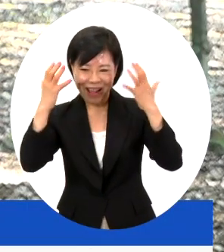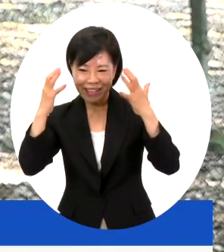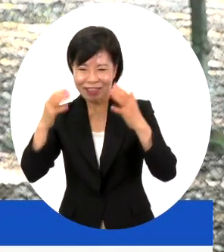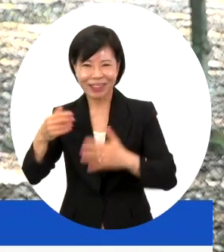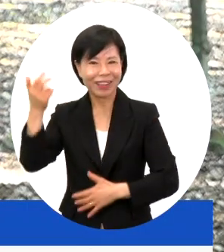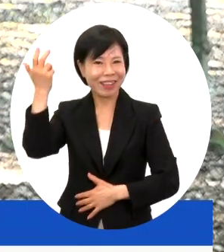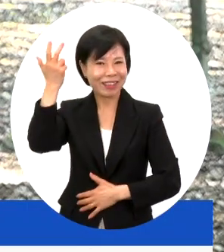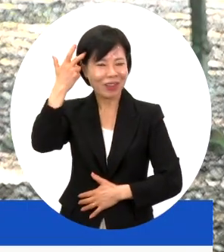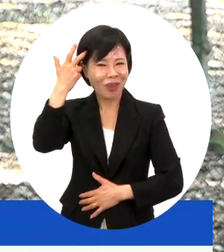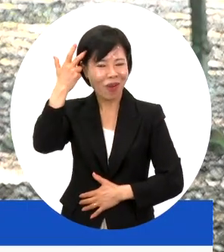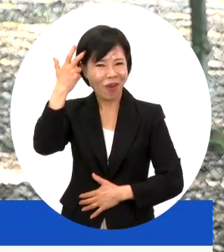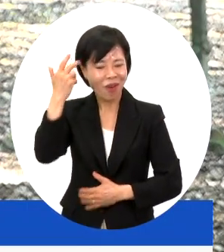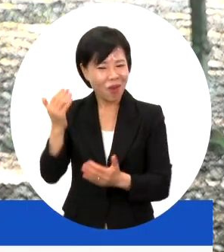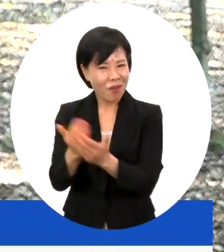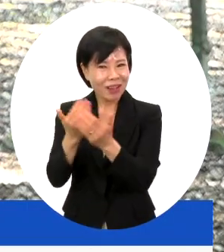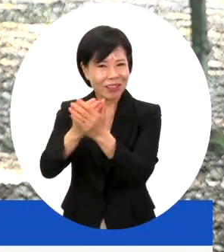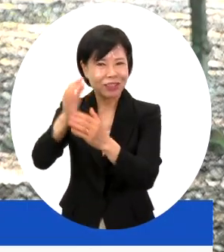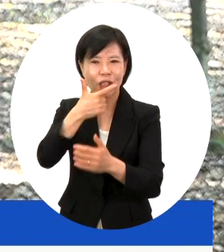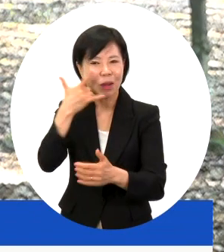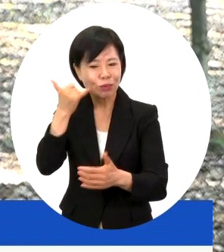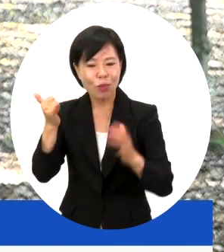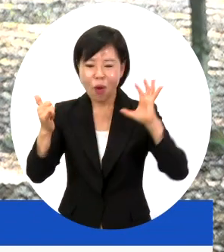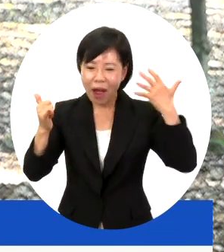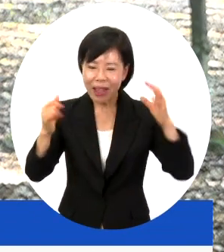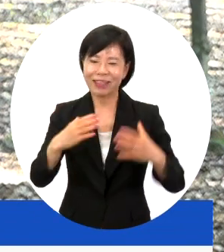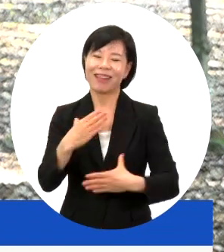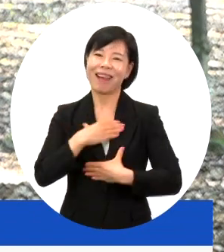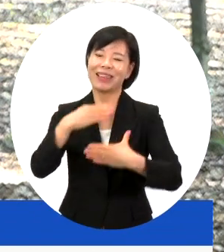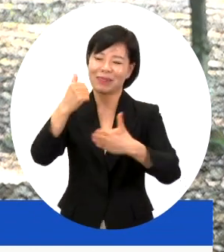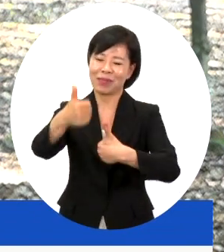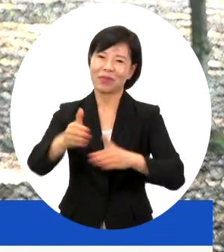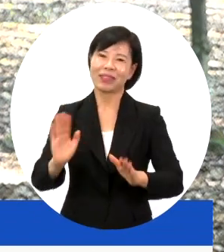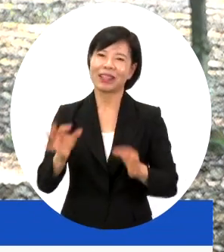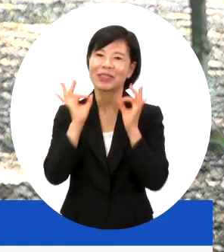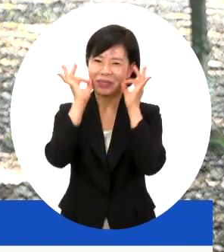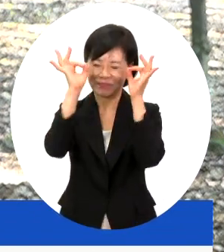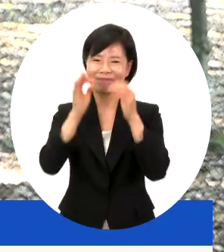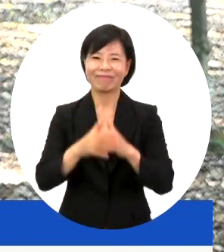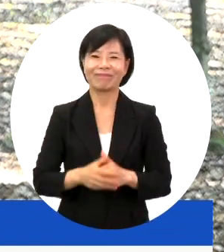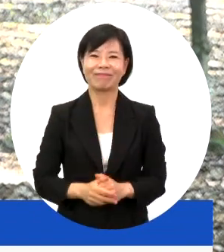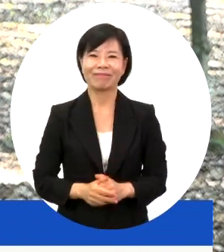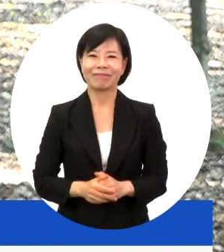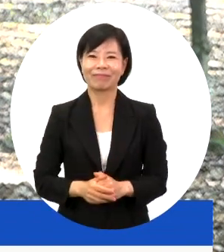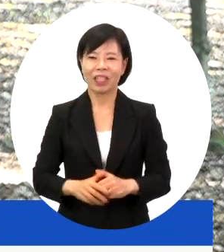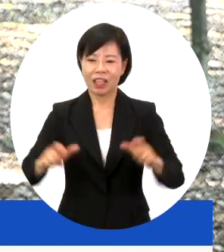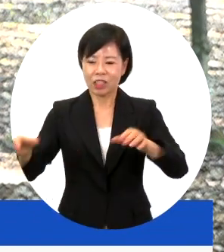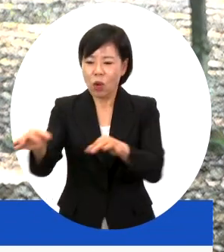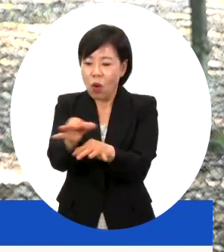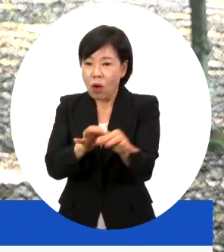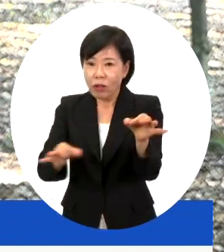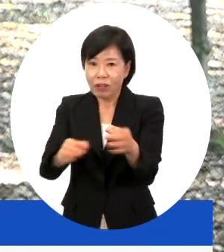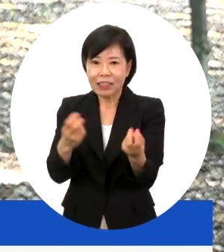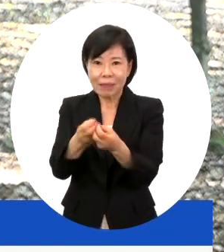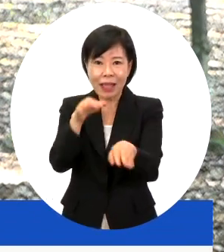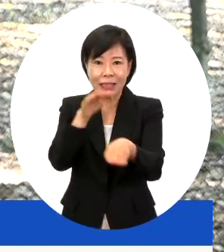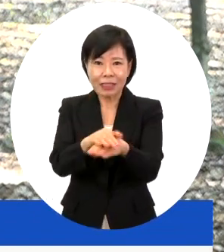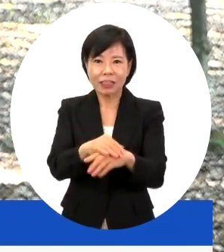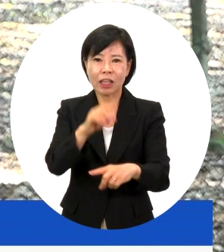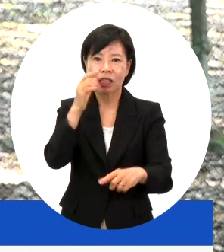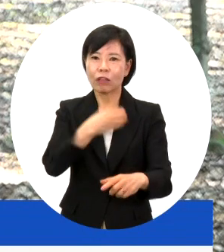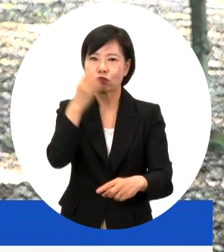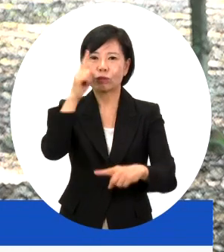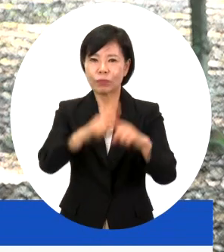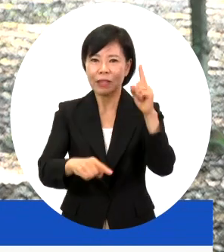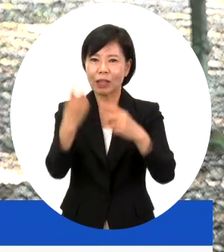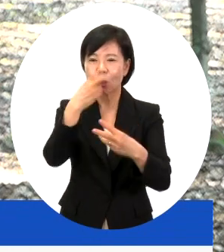꿈낭에서 아이들의 정서 발달을 도모하고 부모와 아동들이 안심하는 공간이 되도록 노력하겠습니다. 지역 연계형